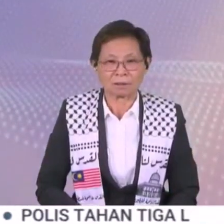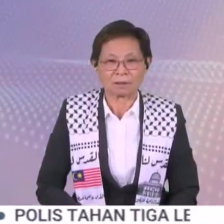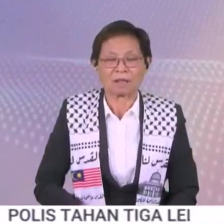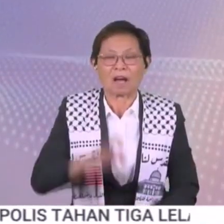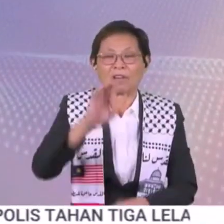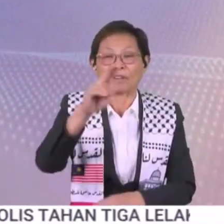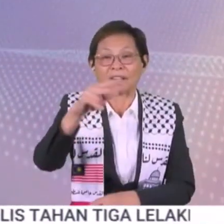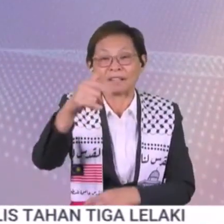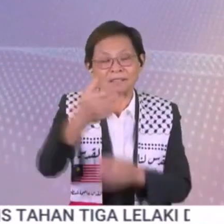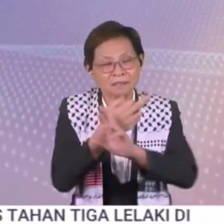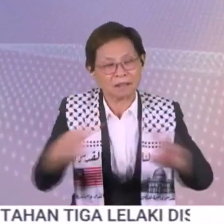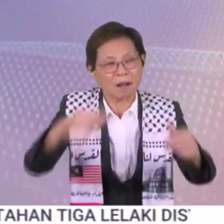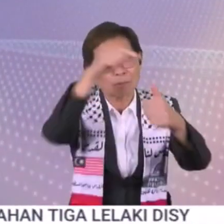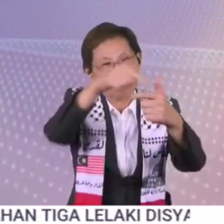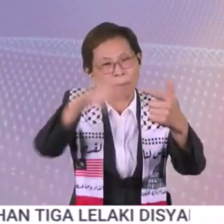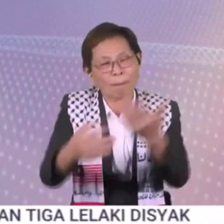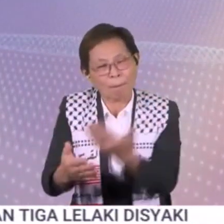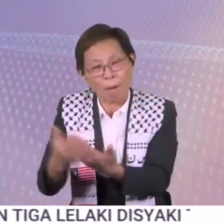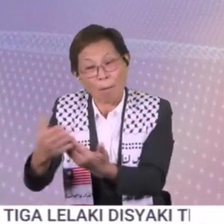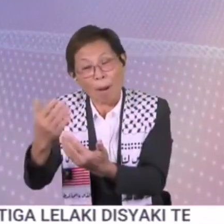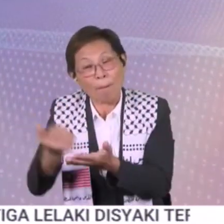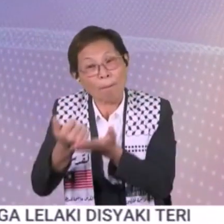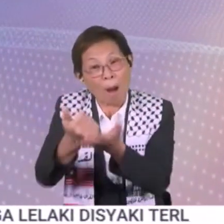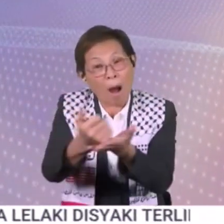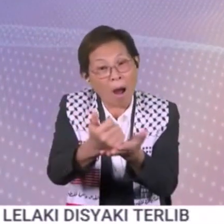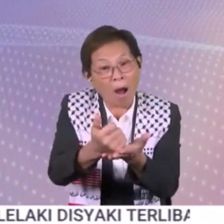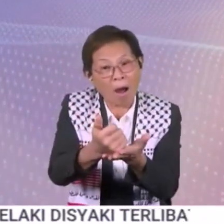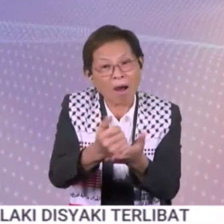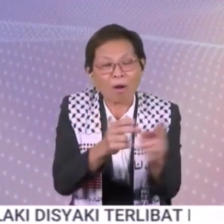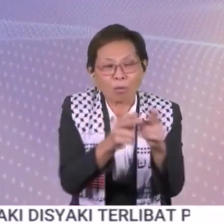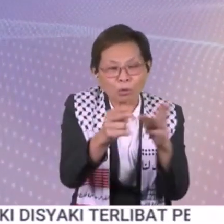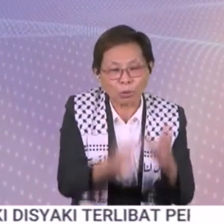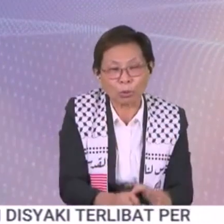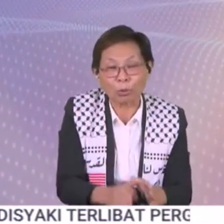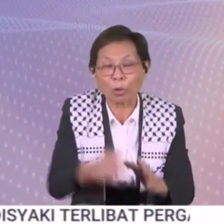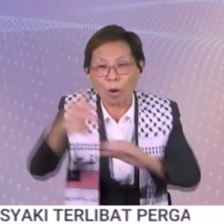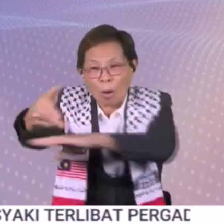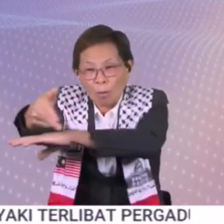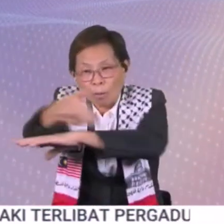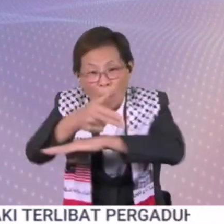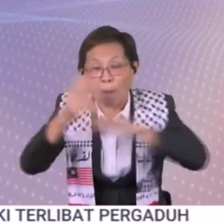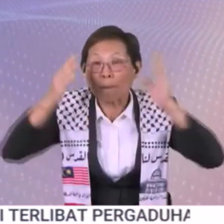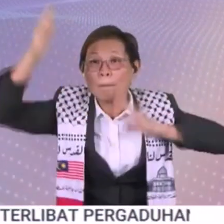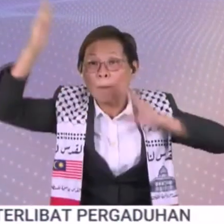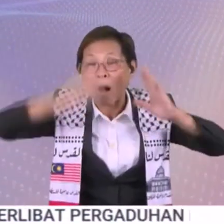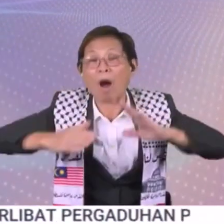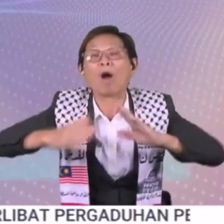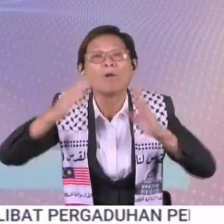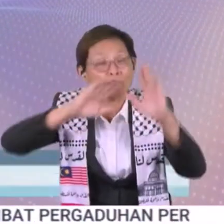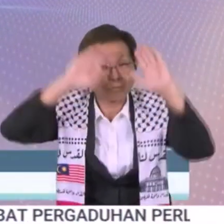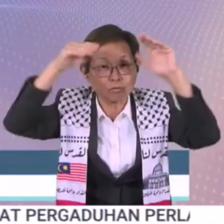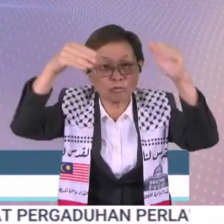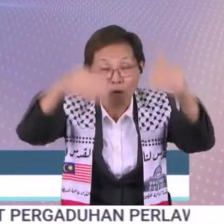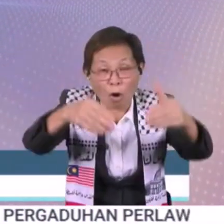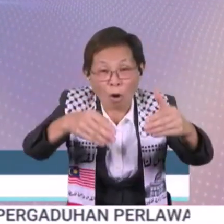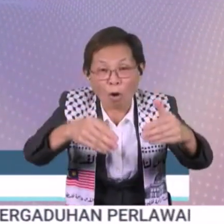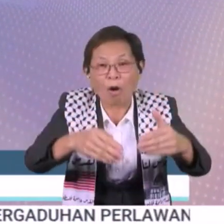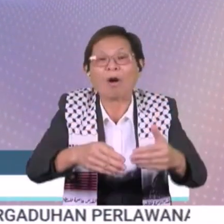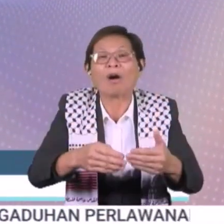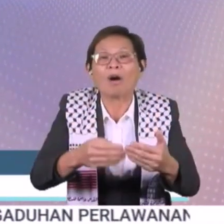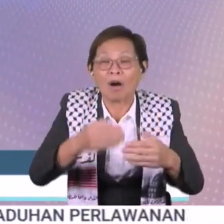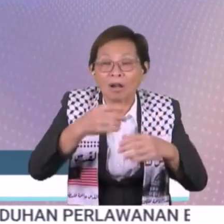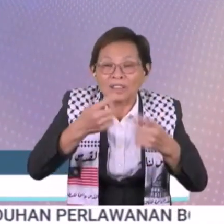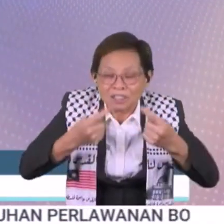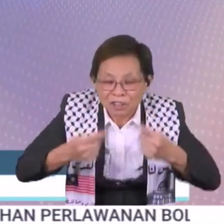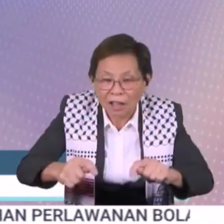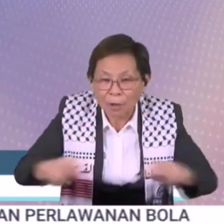FINAS sediakan pelbagai kemudahan dan bantuan kepada penggiat industri kreatif tanah air. Fokus tertumpu kepada usaha